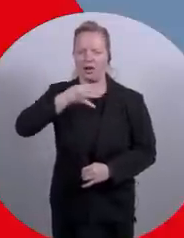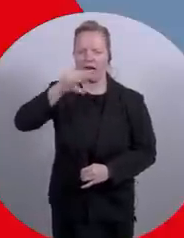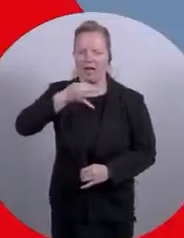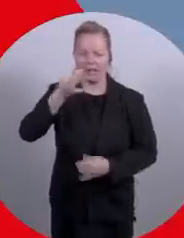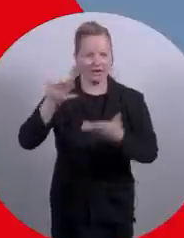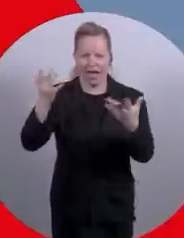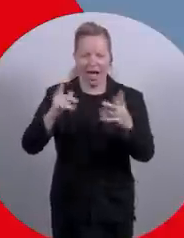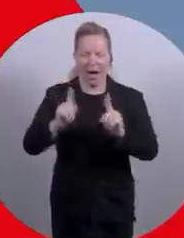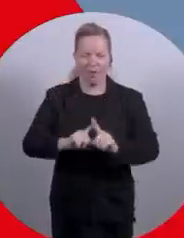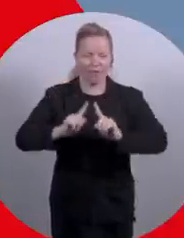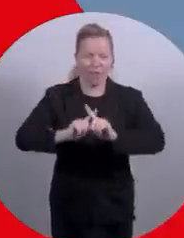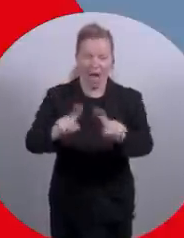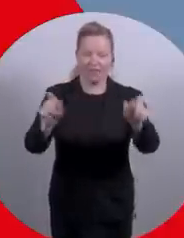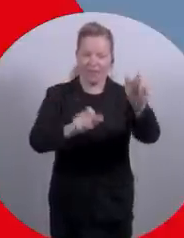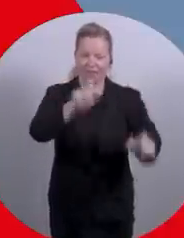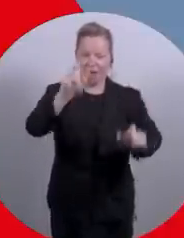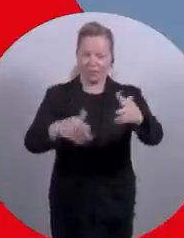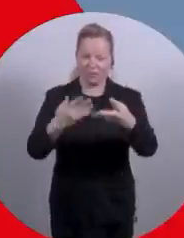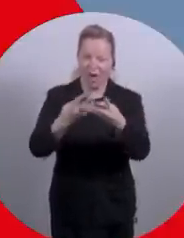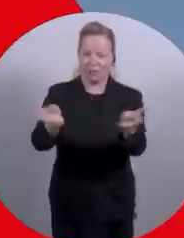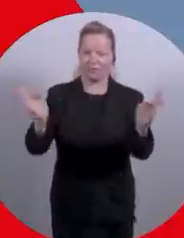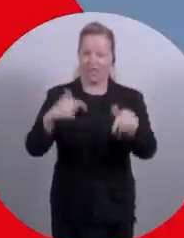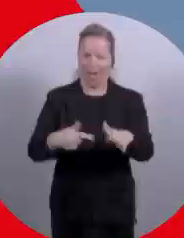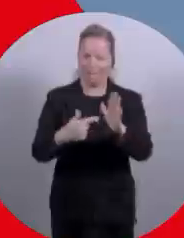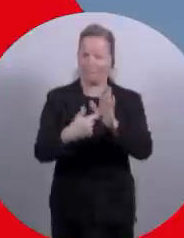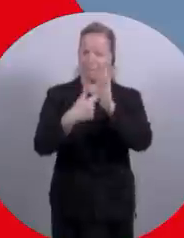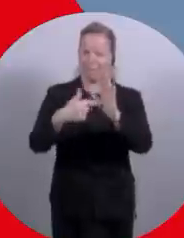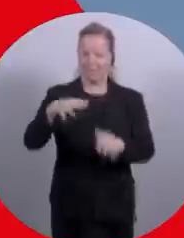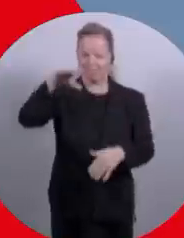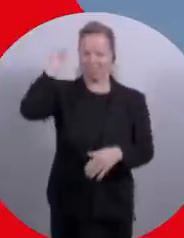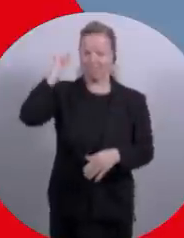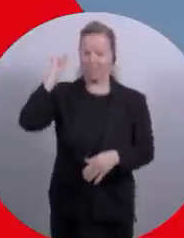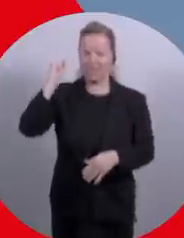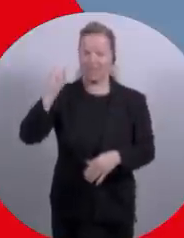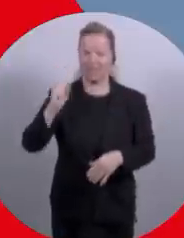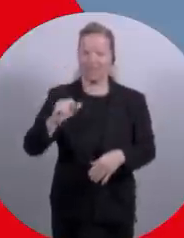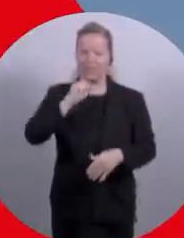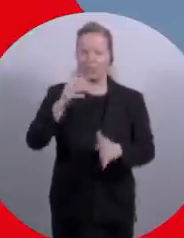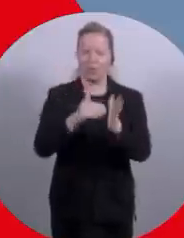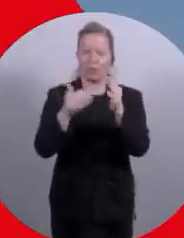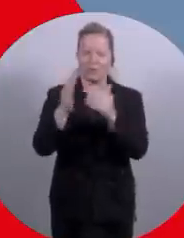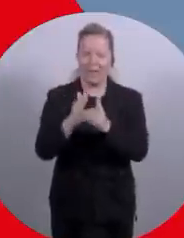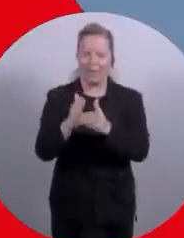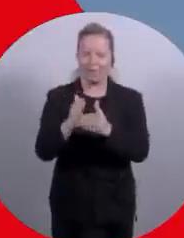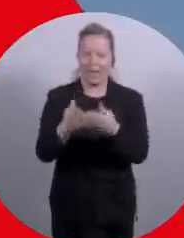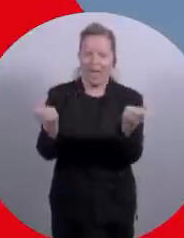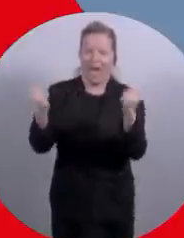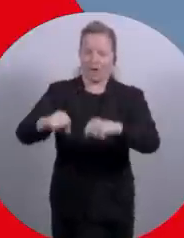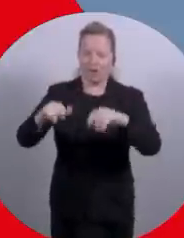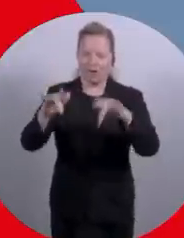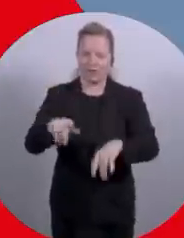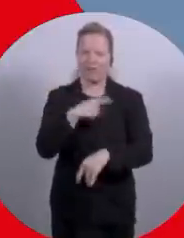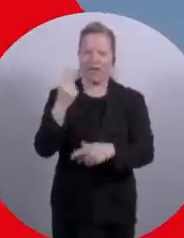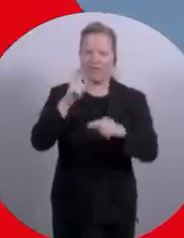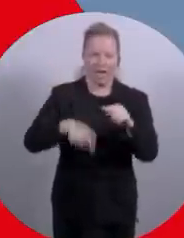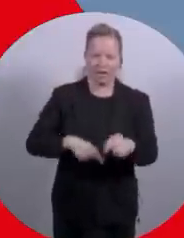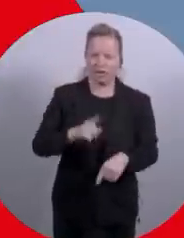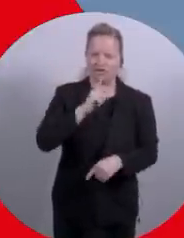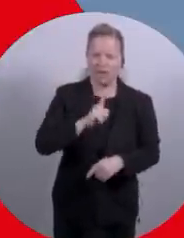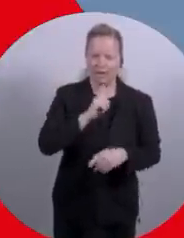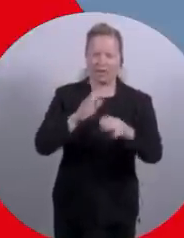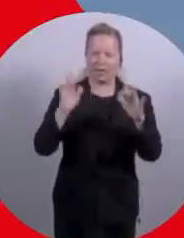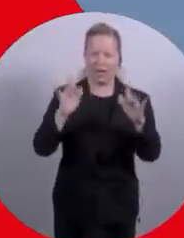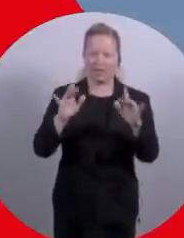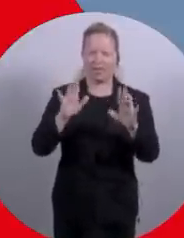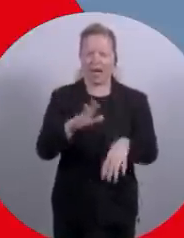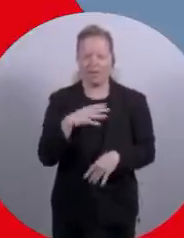auch für alle draussen dass wir nicht weniger schlecht sein als das System des herrschtes vorherrschende ist das ist so ausdrückt dass Sie uns immer wieder in